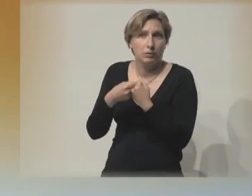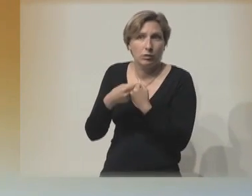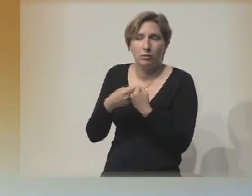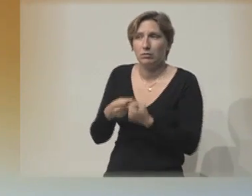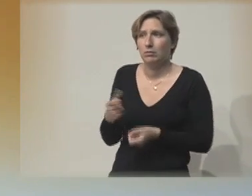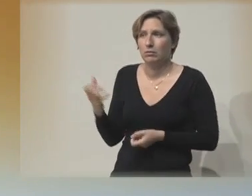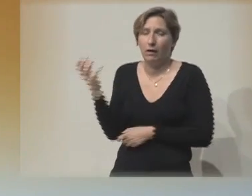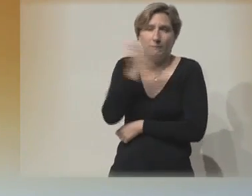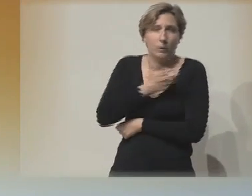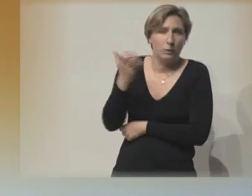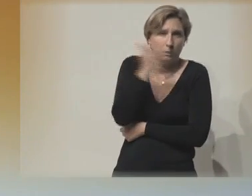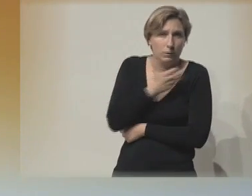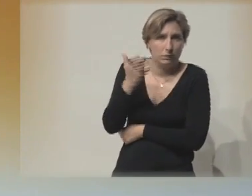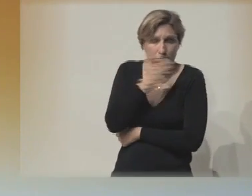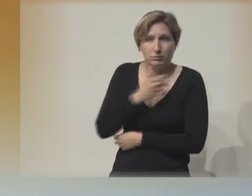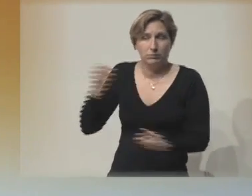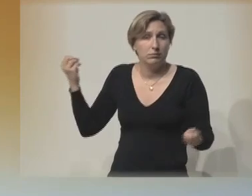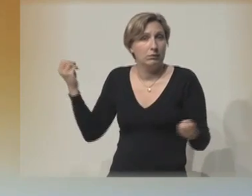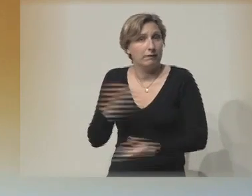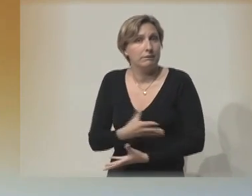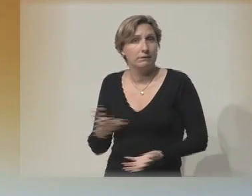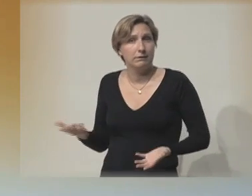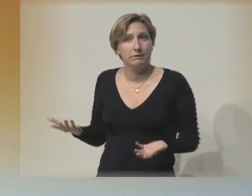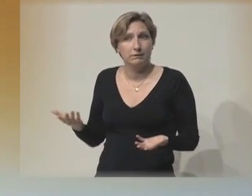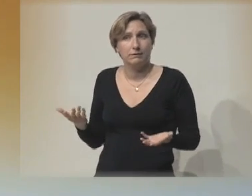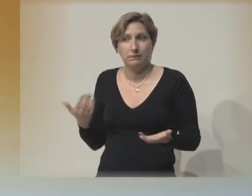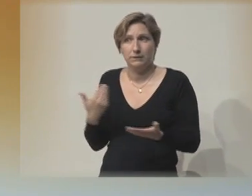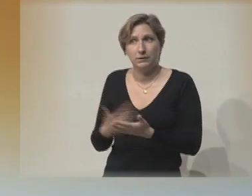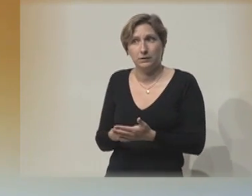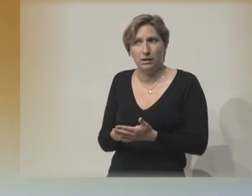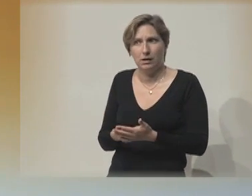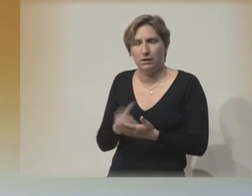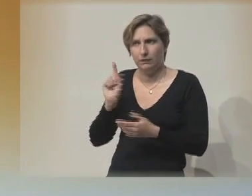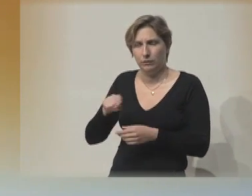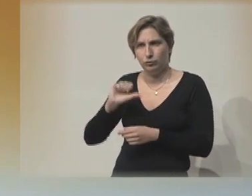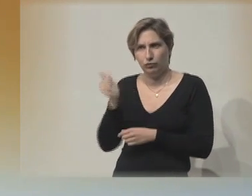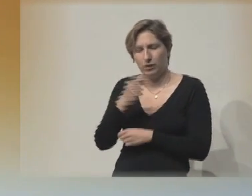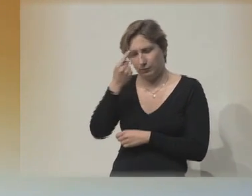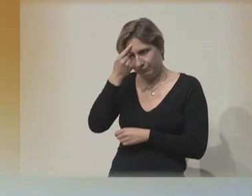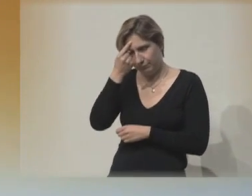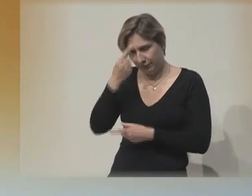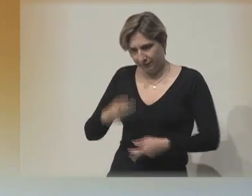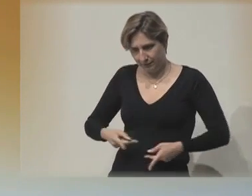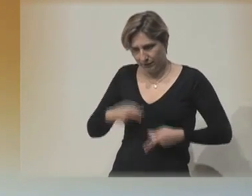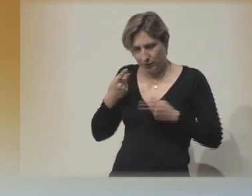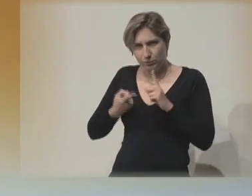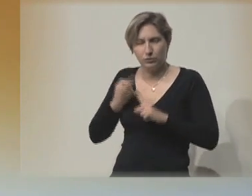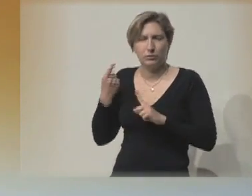grands drames, ce qui doit donner du prix à la vie comme nous la voulons.